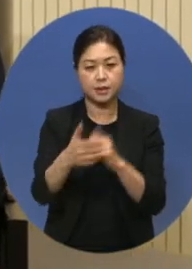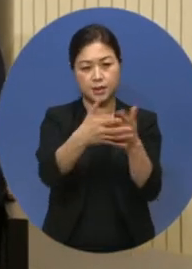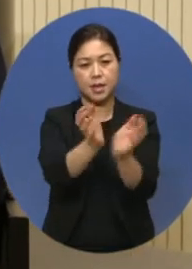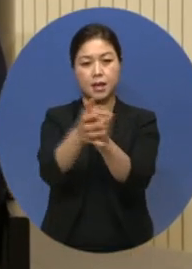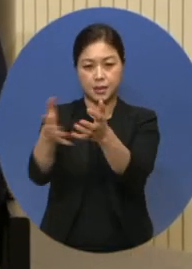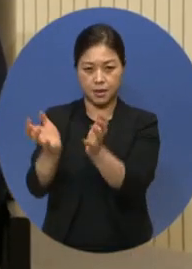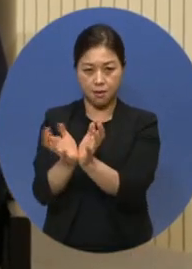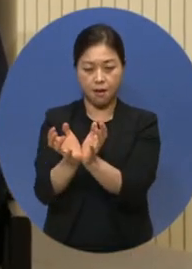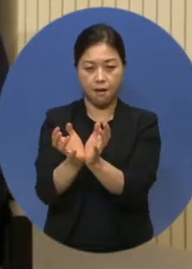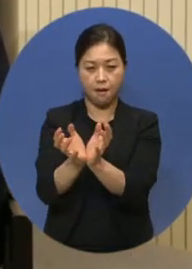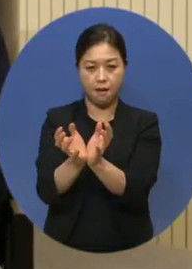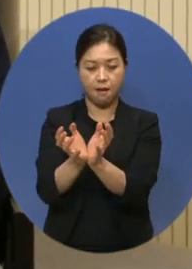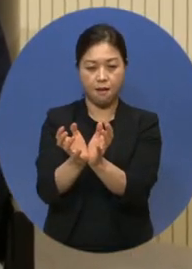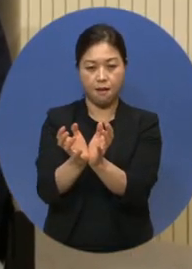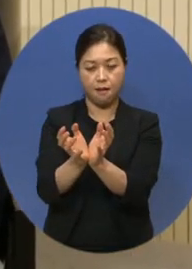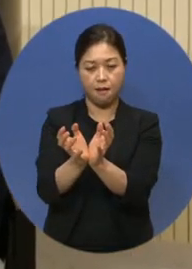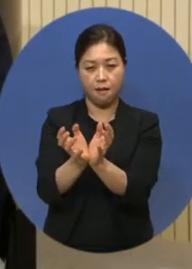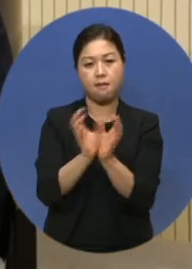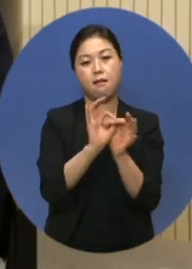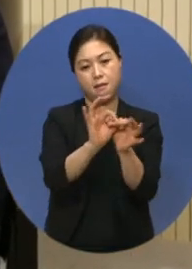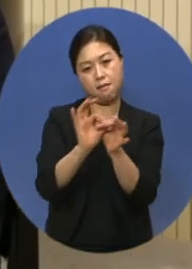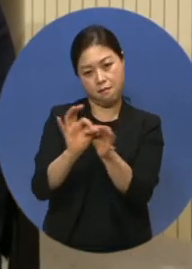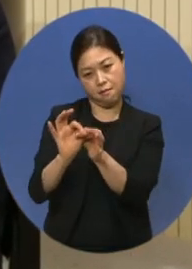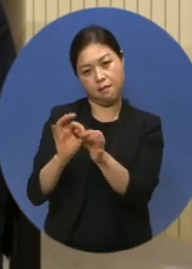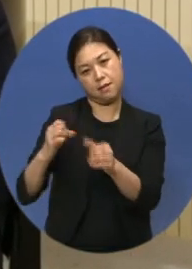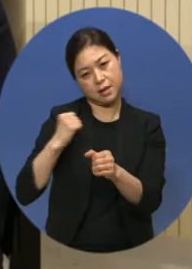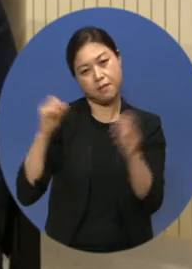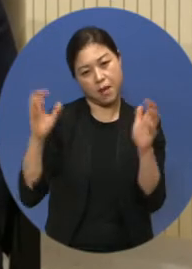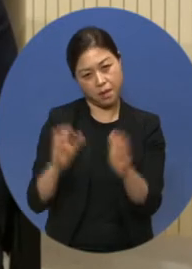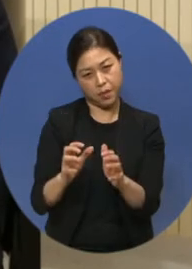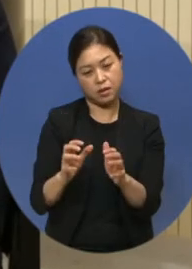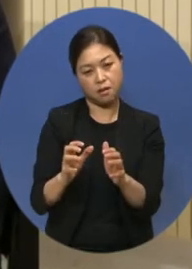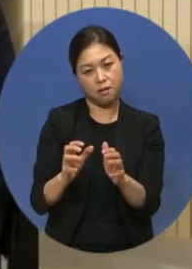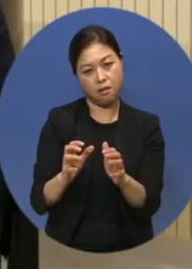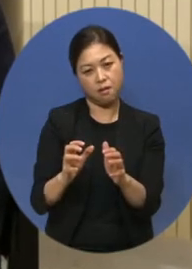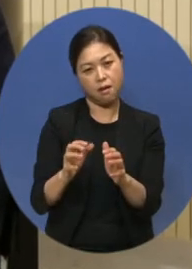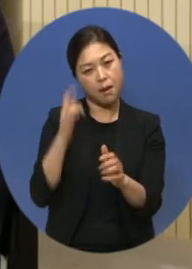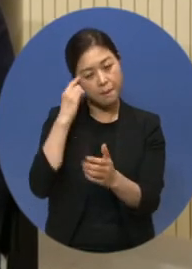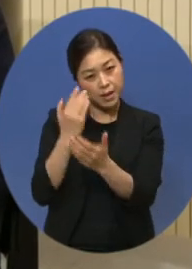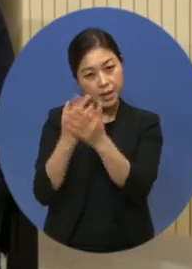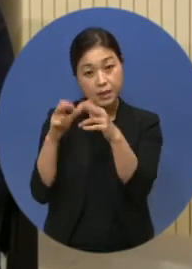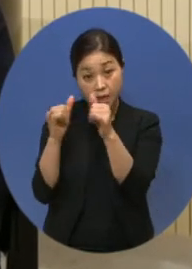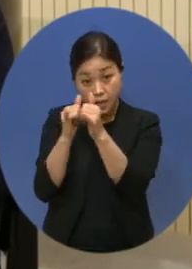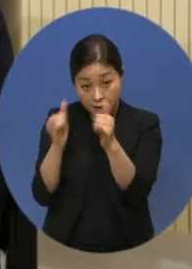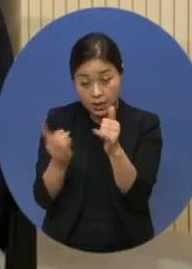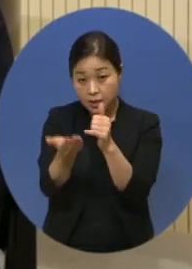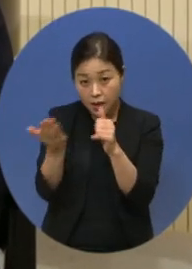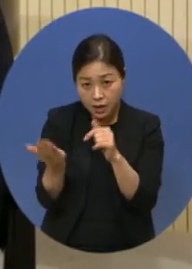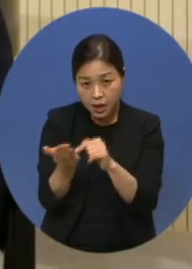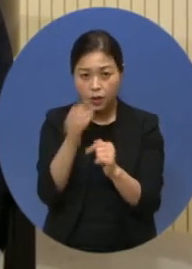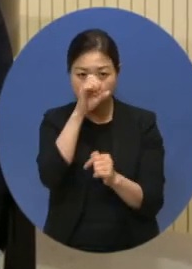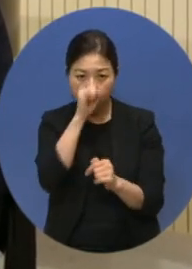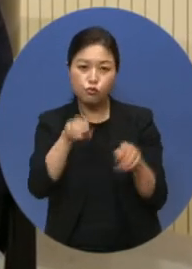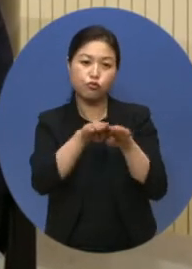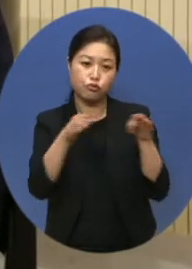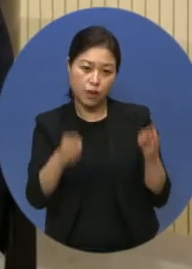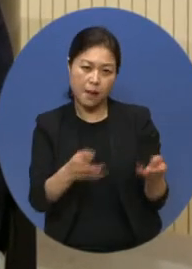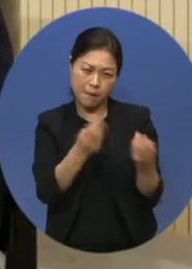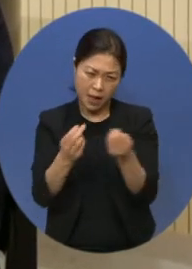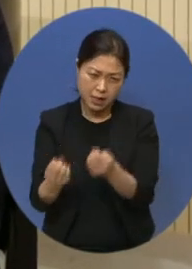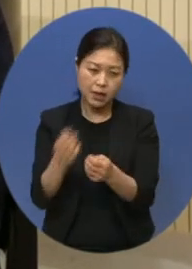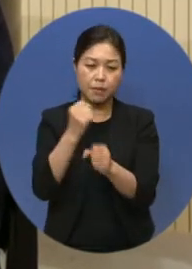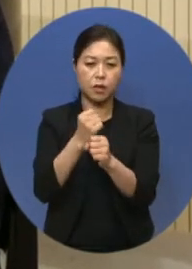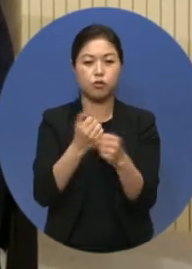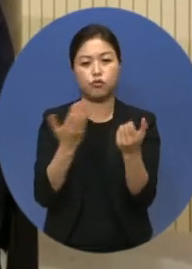많은 단체들과 함께 힘을 모아서 이들에게 더 많은 무대를 만들어주고 싶습니다. 예,